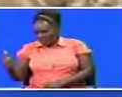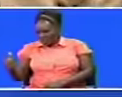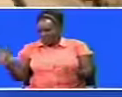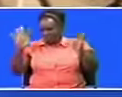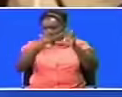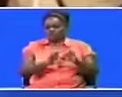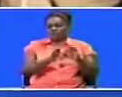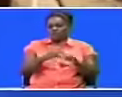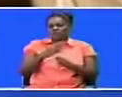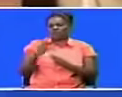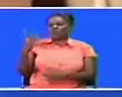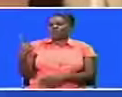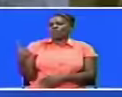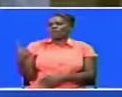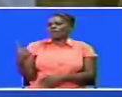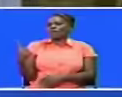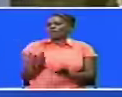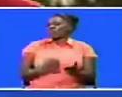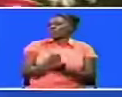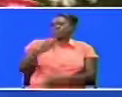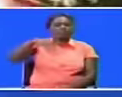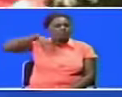1, na yote inatokana na mbwa.